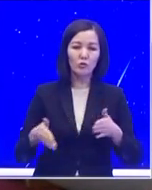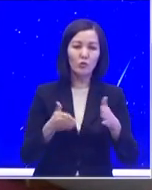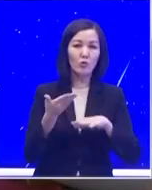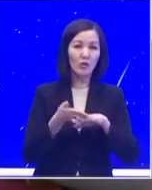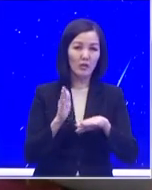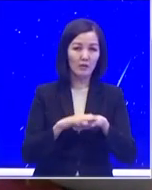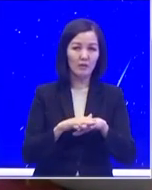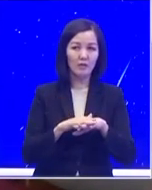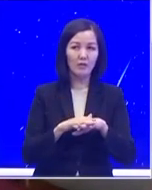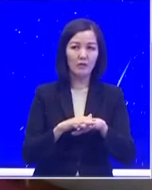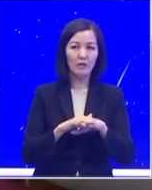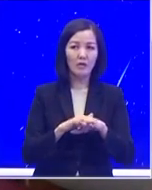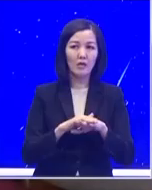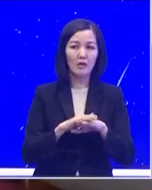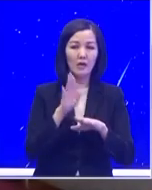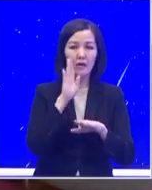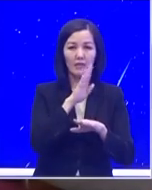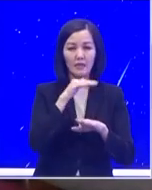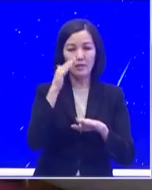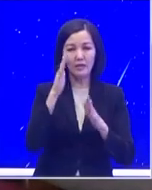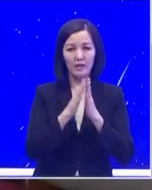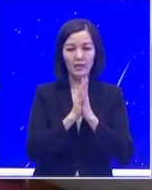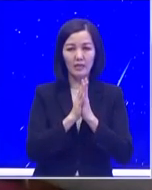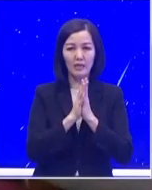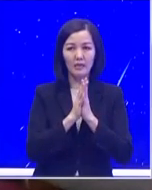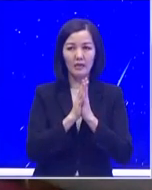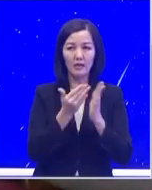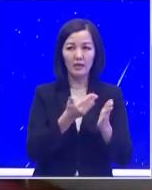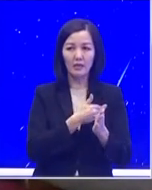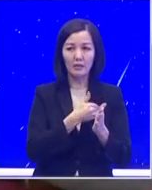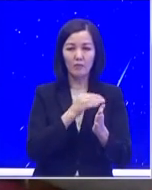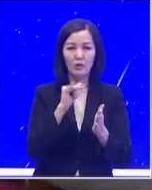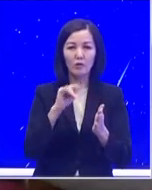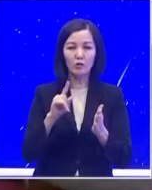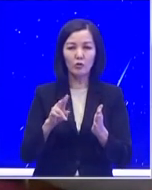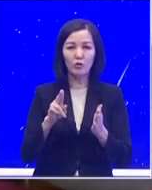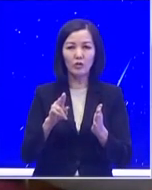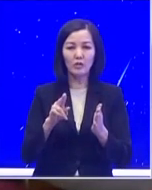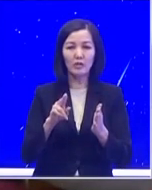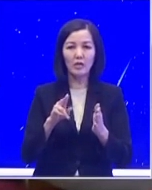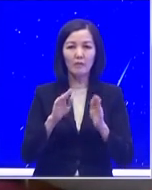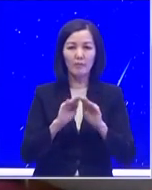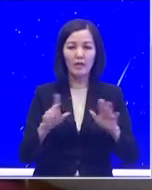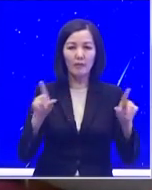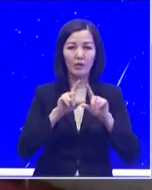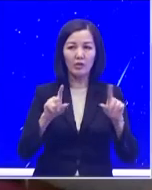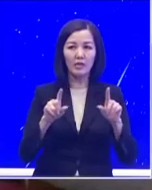туғызып жатыр. Сол ата-аналардың атынан сізге ұсынысымыз, жұлдыз садигінің жанындағы бұрынғы